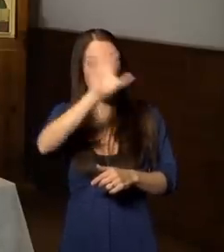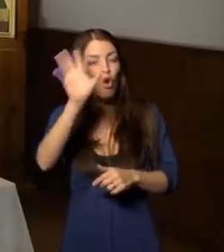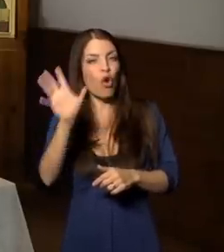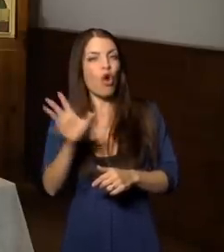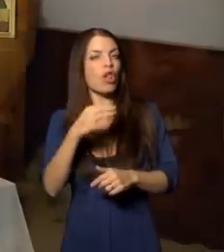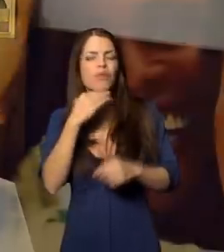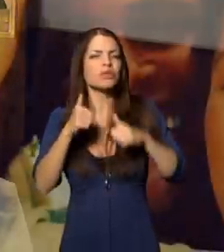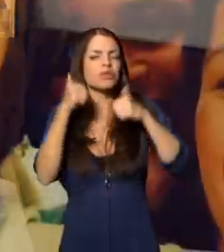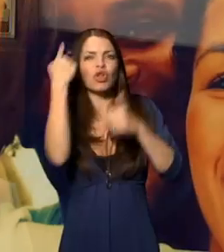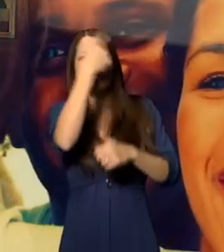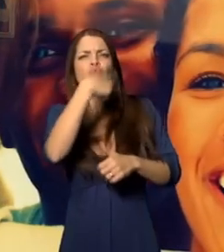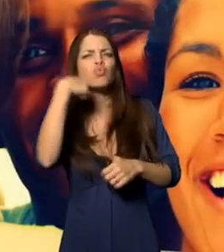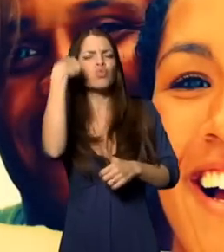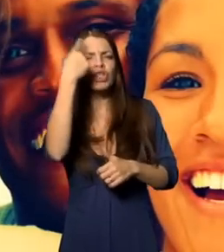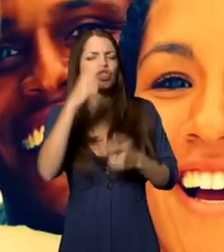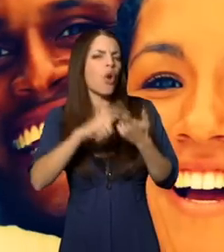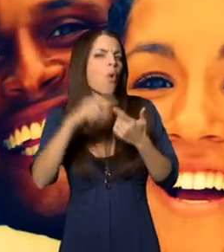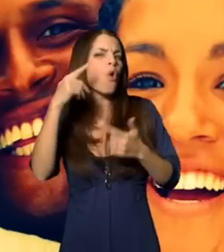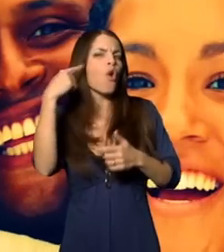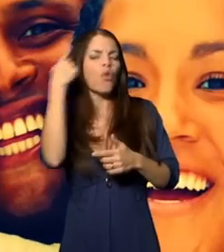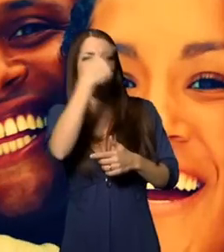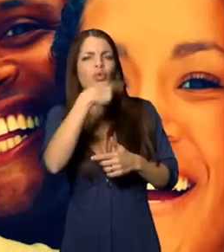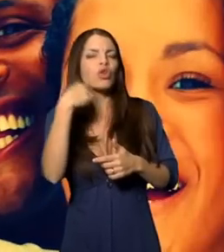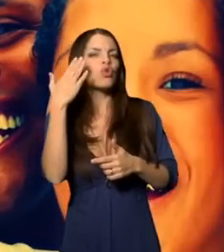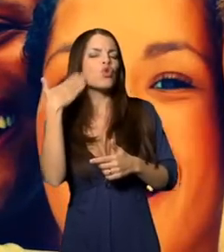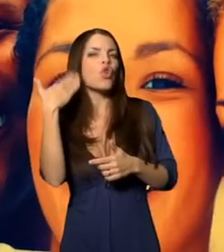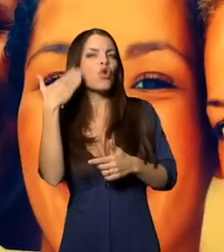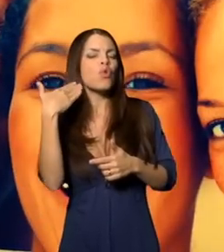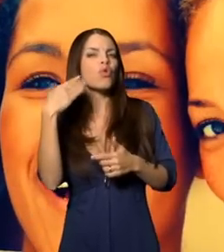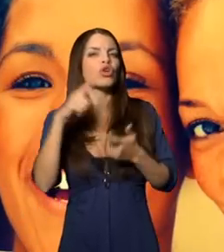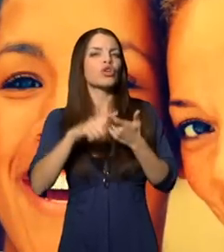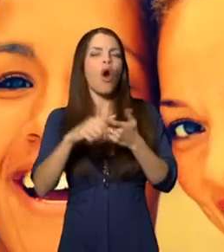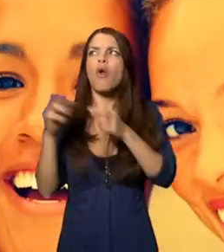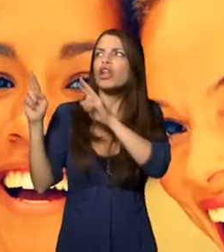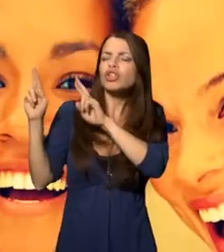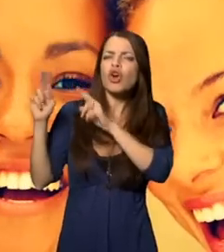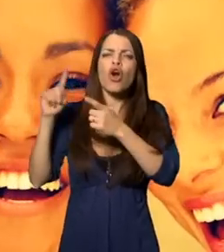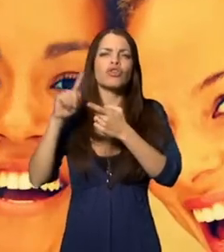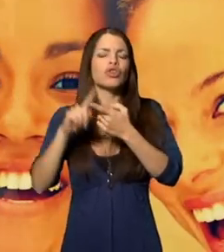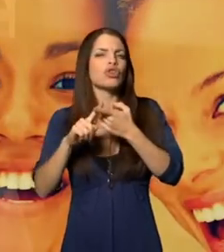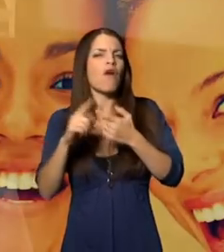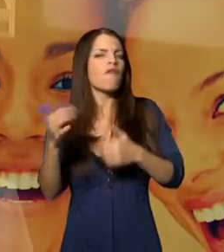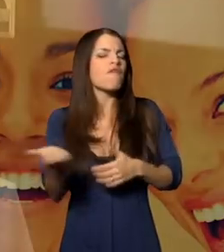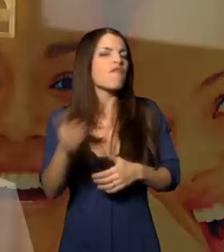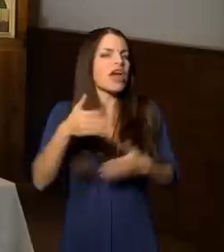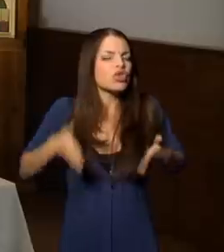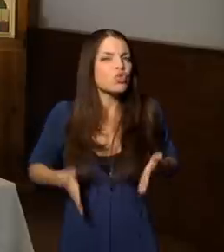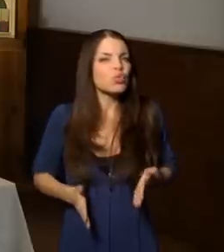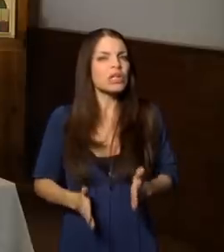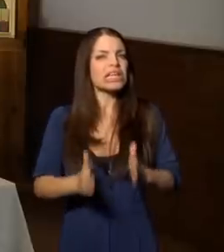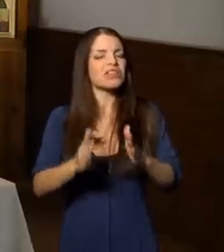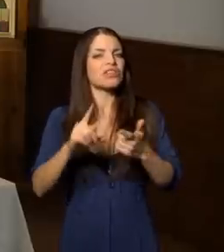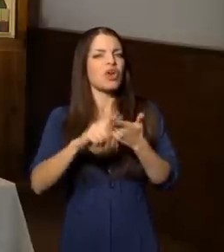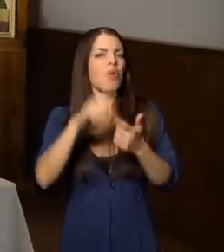barra. Kulur tal-ġilda, reliġjon, ġens jew sess. Biex taħt